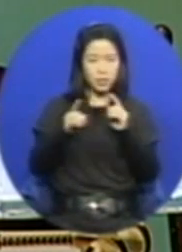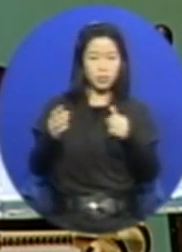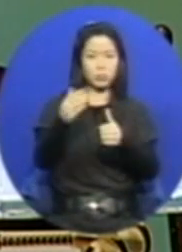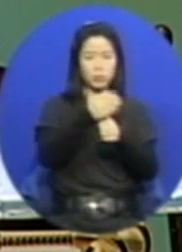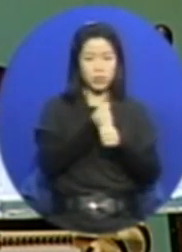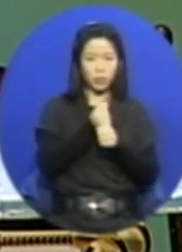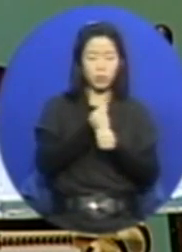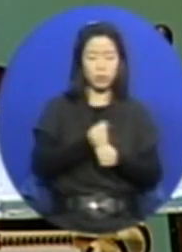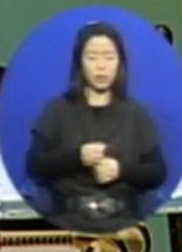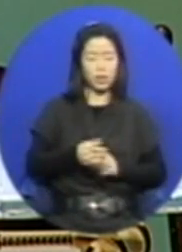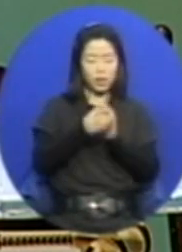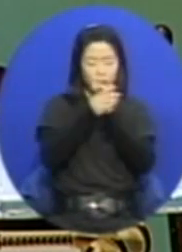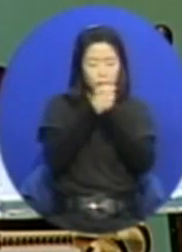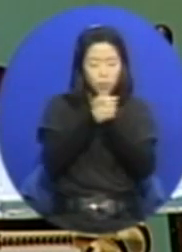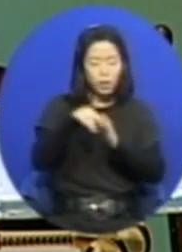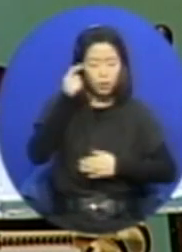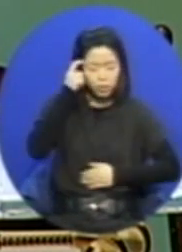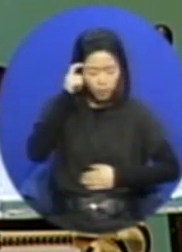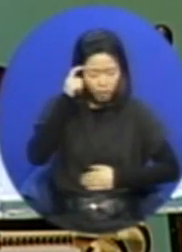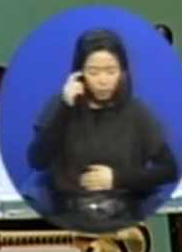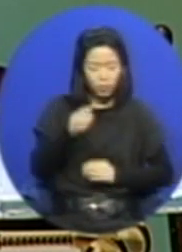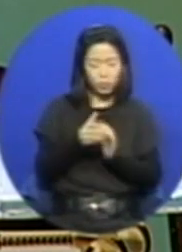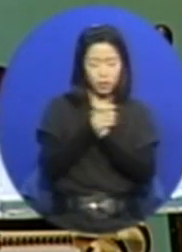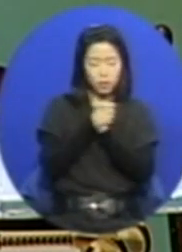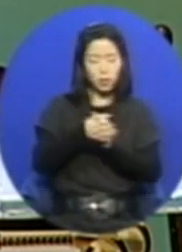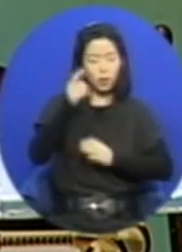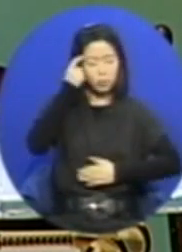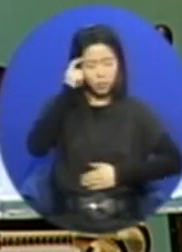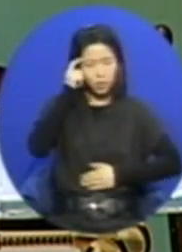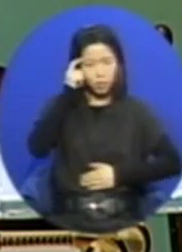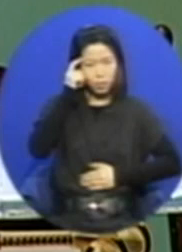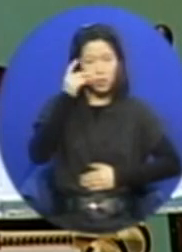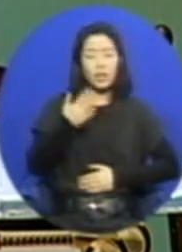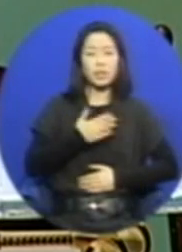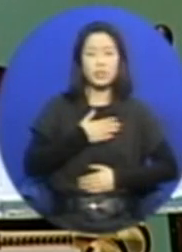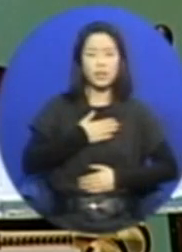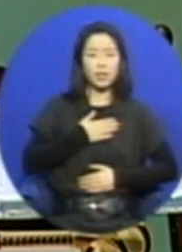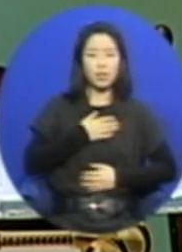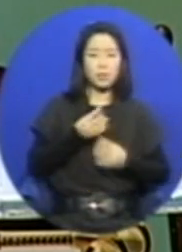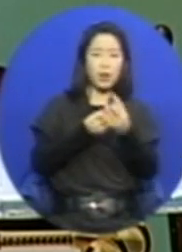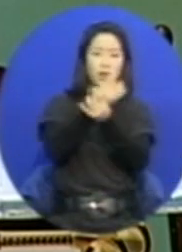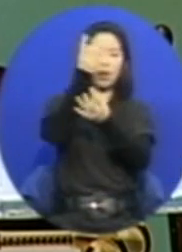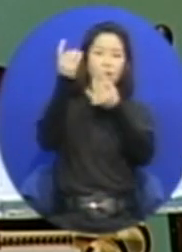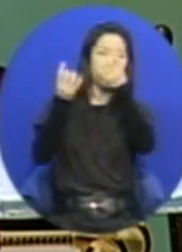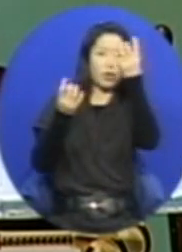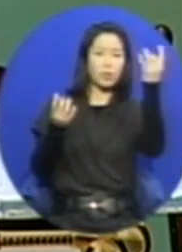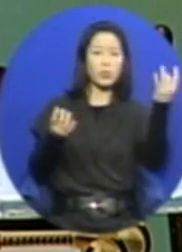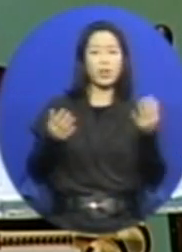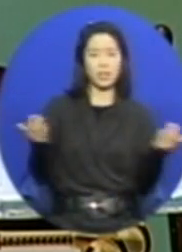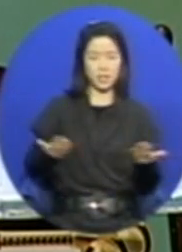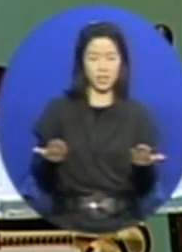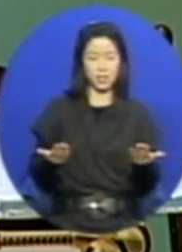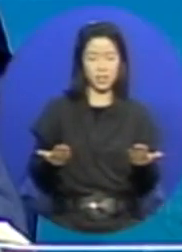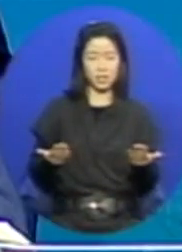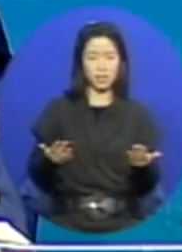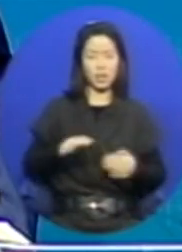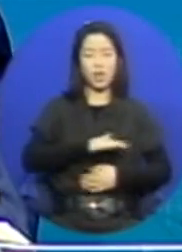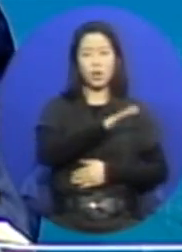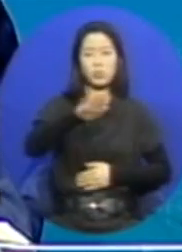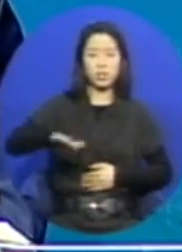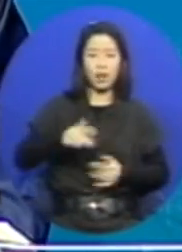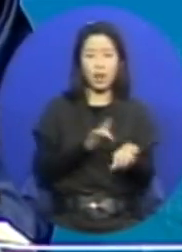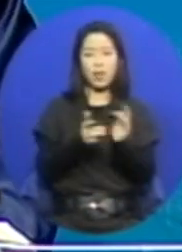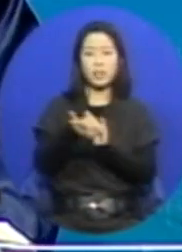묵상하고 기도하고 묵상하고 이건 제게 있어서는 정말 황홀한 일이었어요. 우리가 예수님을